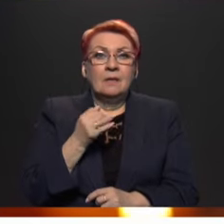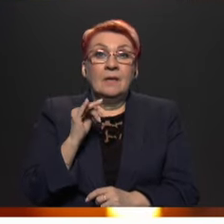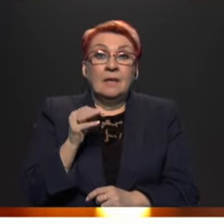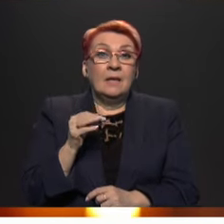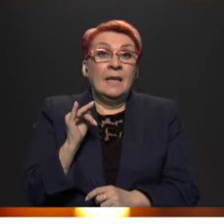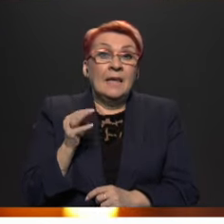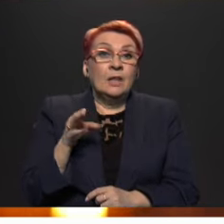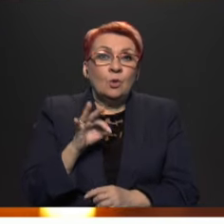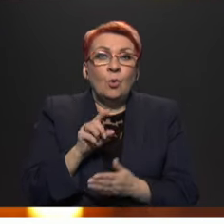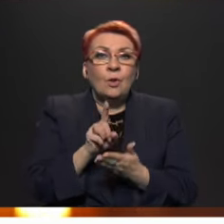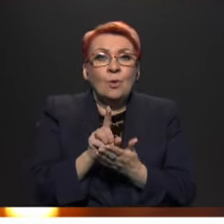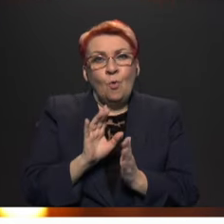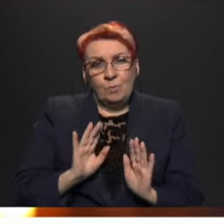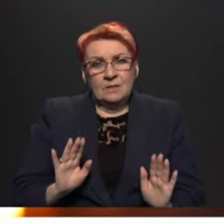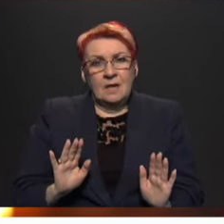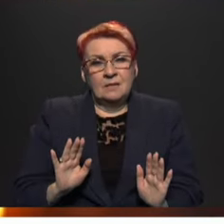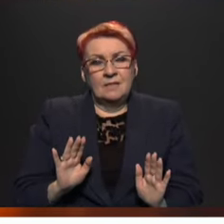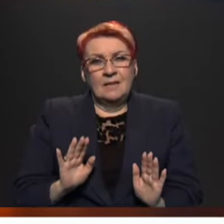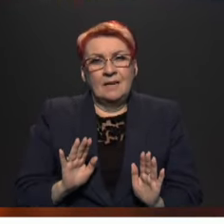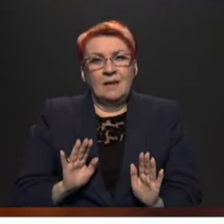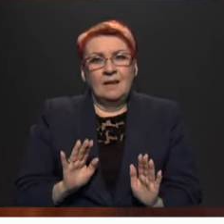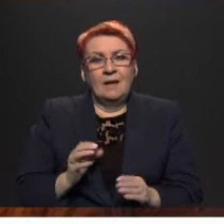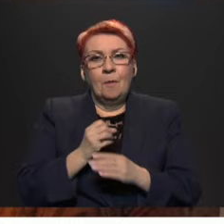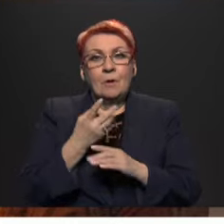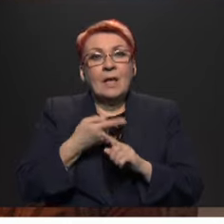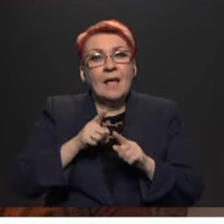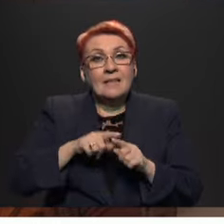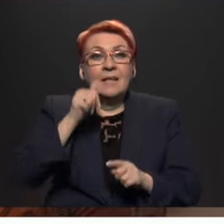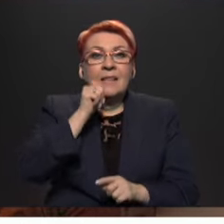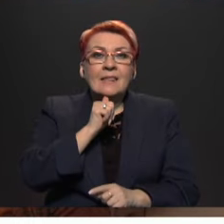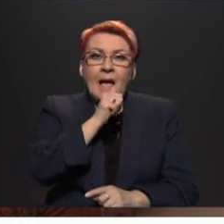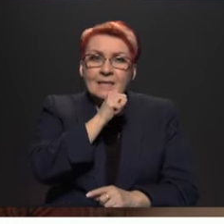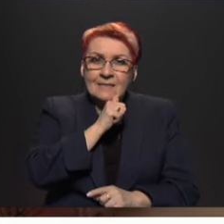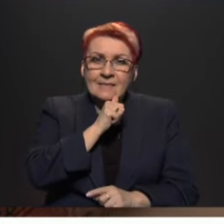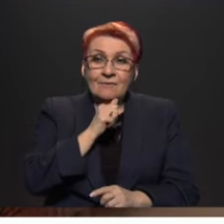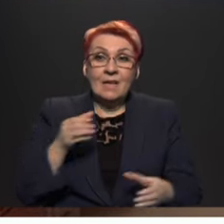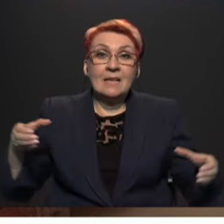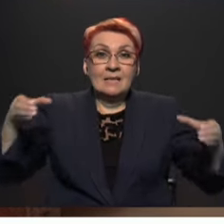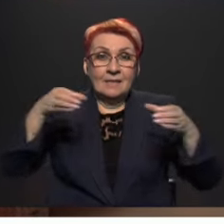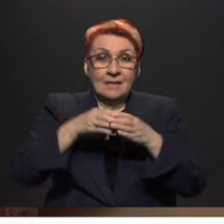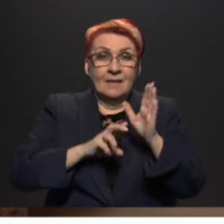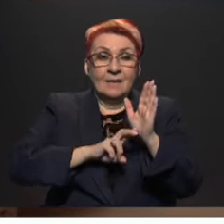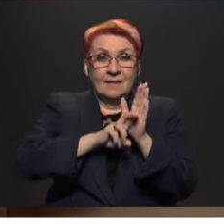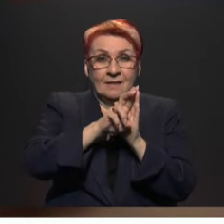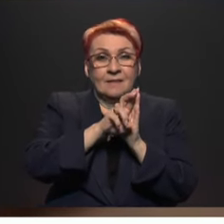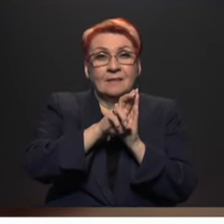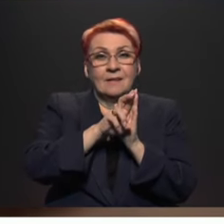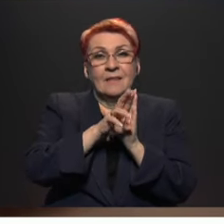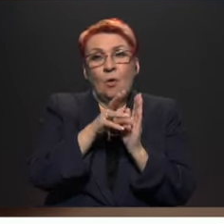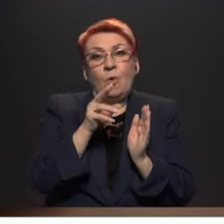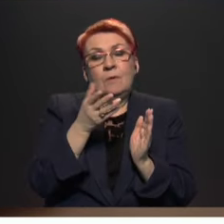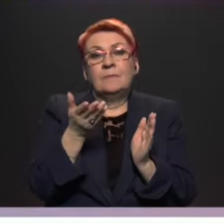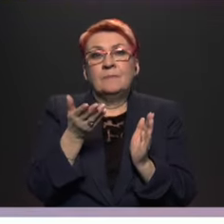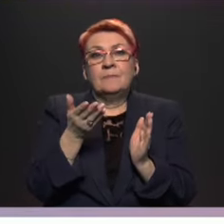обязательно. Опять же, поскольку это таинство, оно, скажем, факультативное такое,